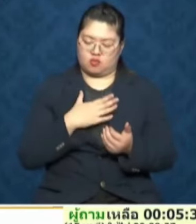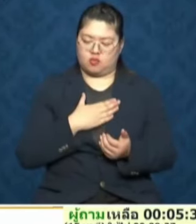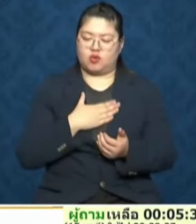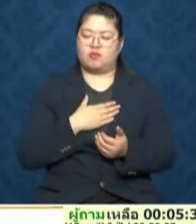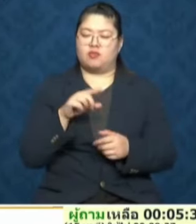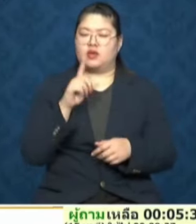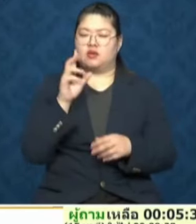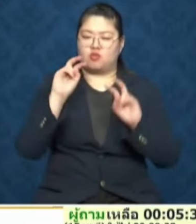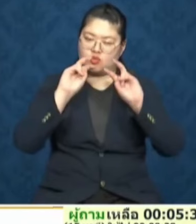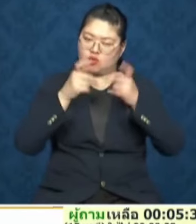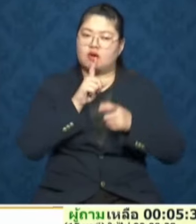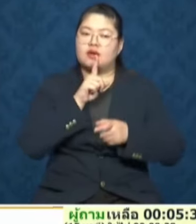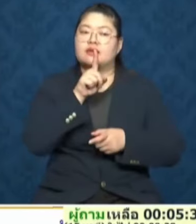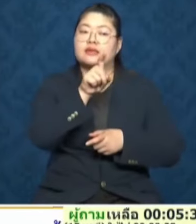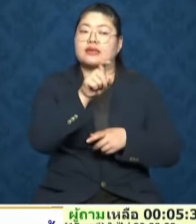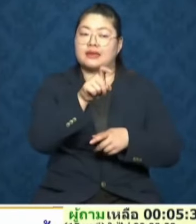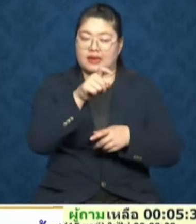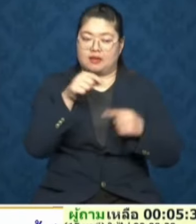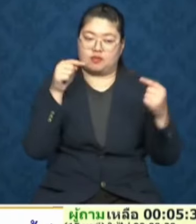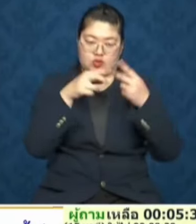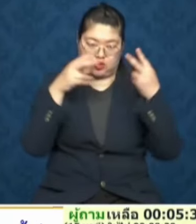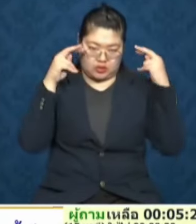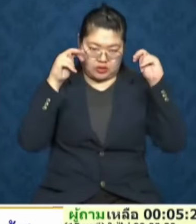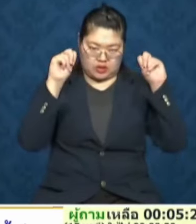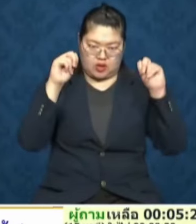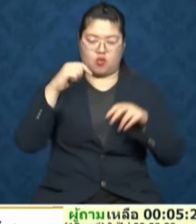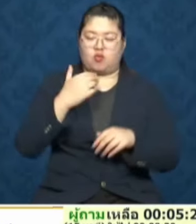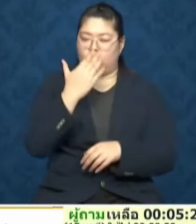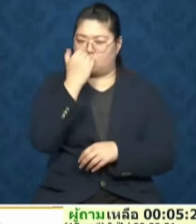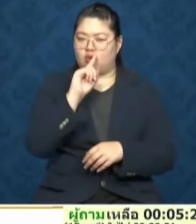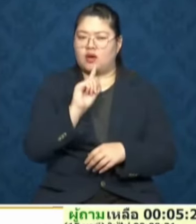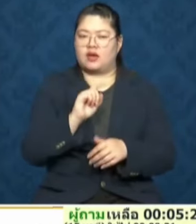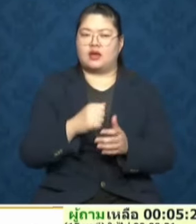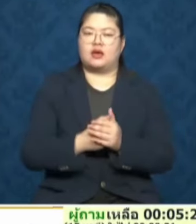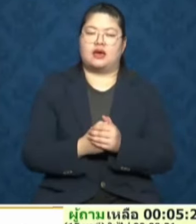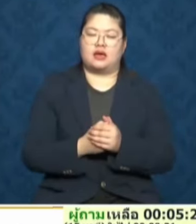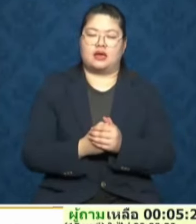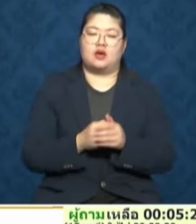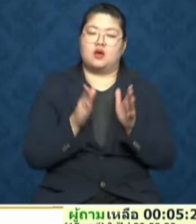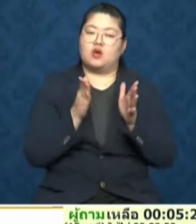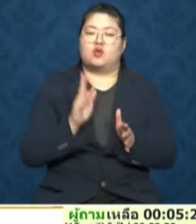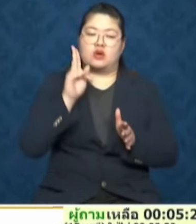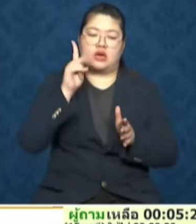งกระธูถาม นะท่ใโกรมัตรีเพราว่าการถลง โกโสขห paid